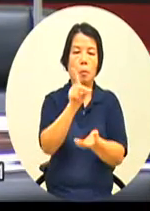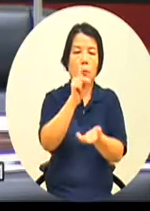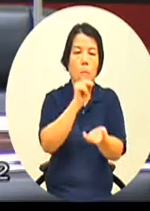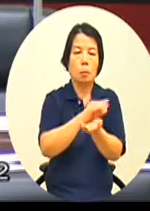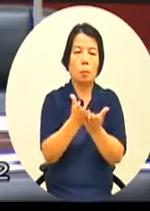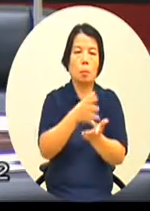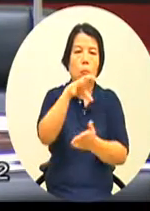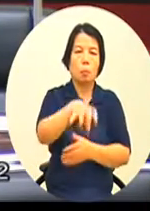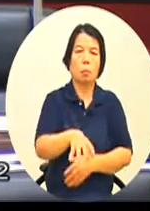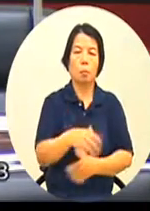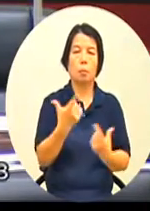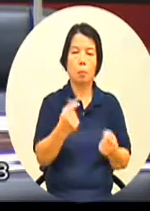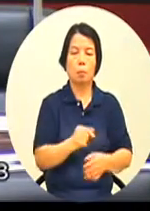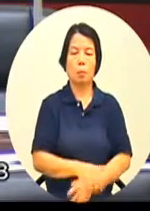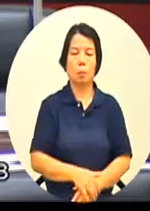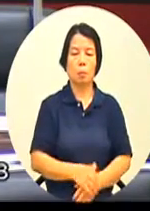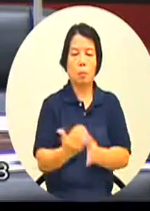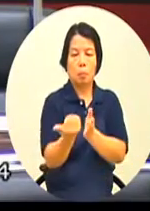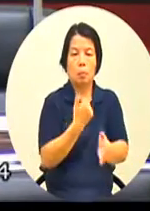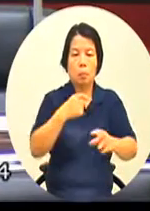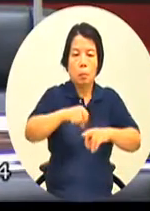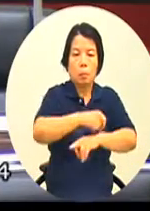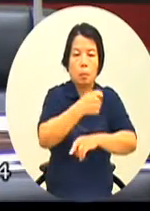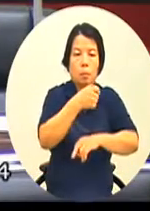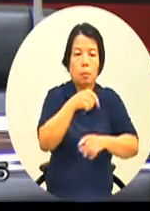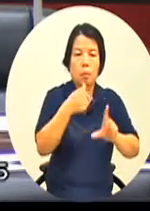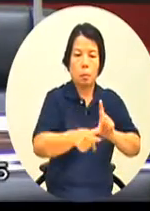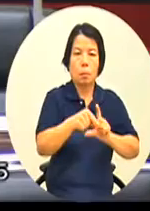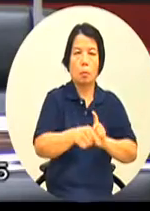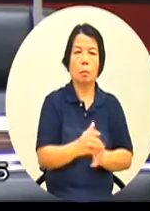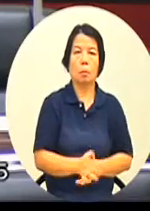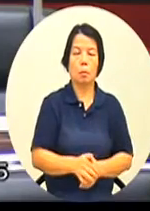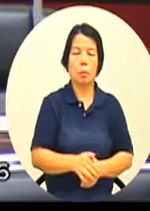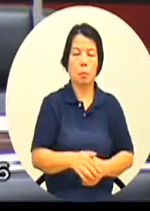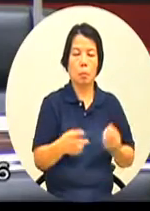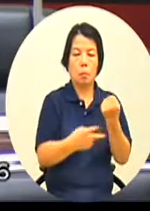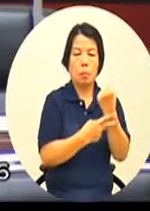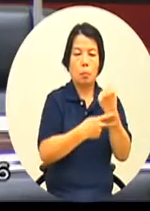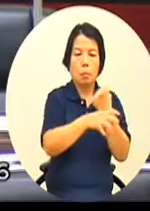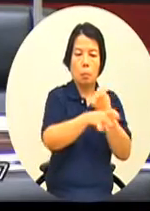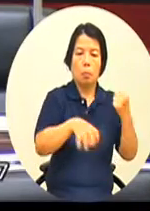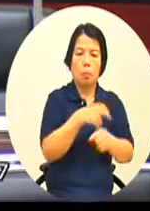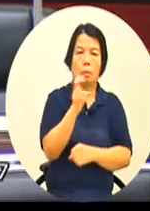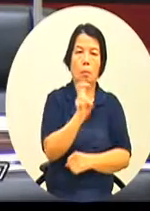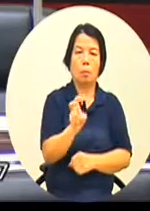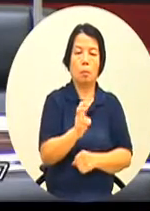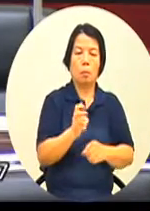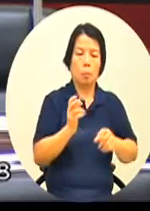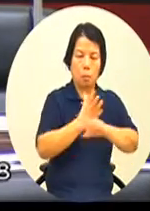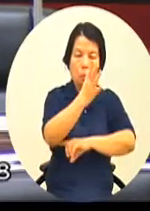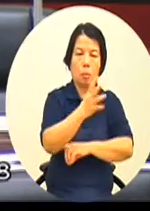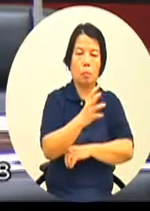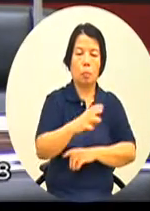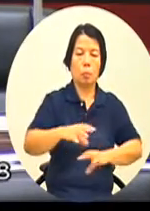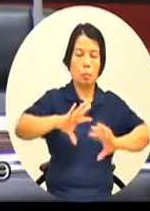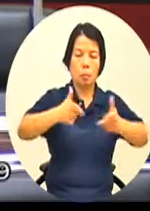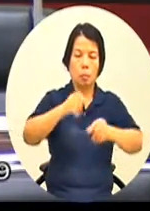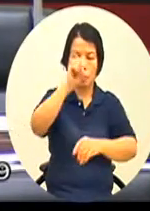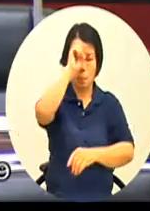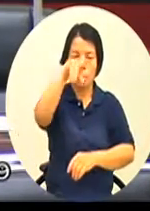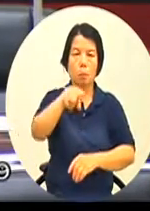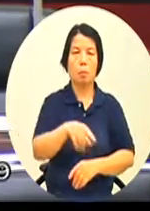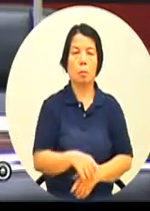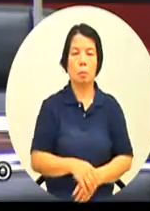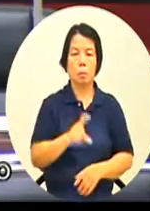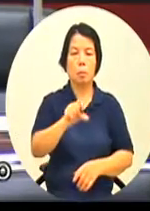在前进区的里长20里里面，超过一半以上都是国民党的里长，